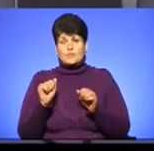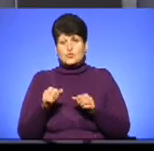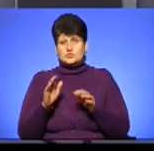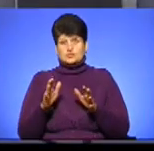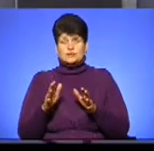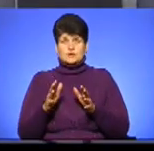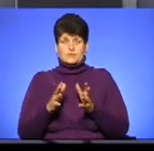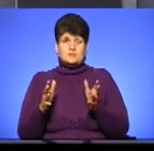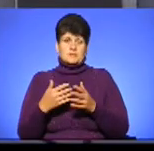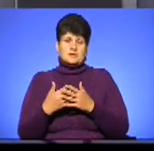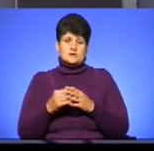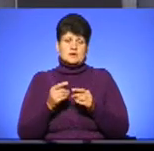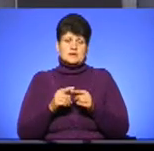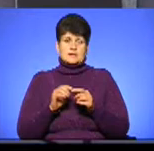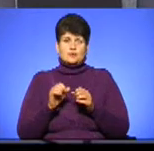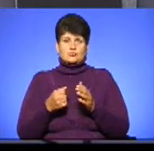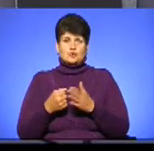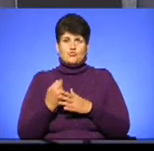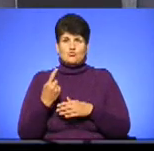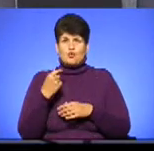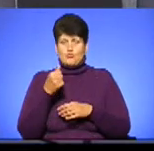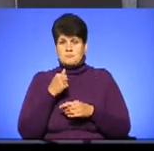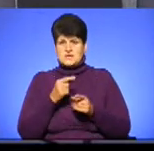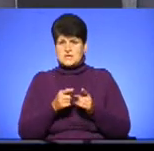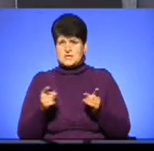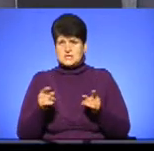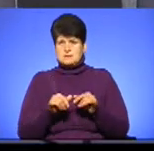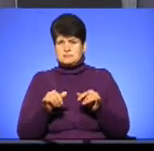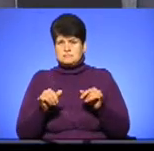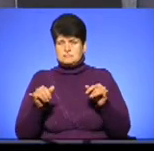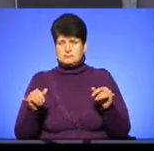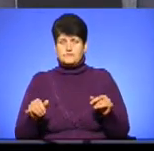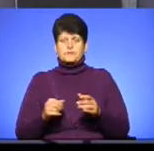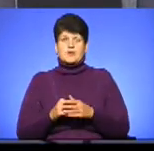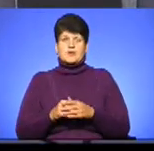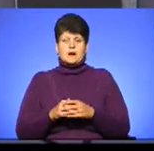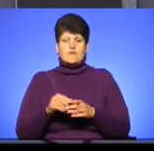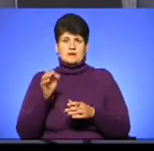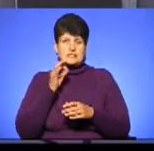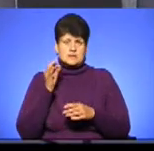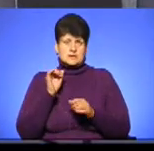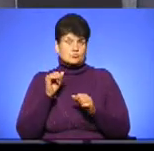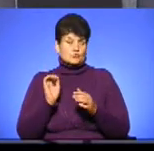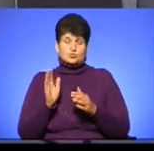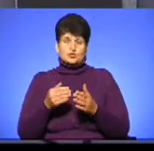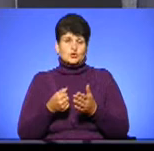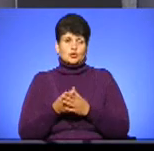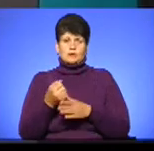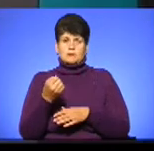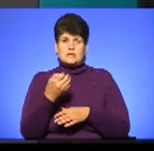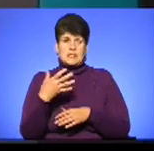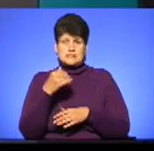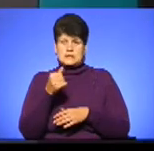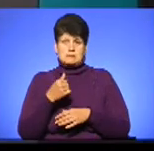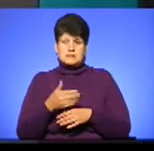так, де інкубаційний період до місяця, але, як я сказав, лисиць може тривати навіть до 15